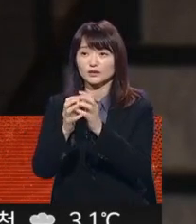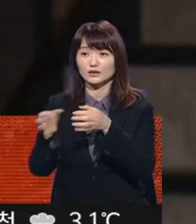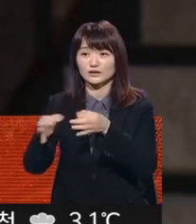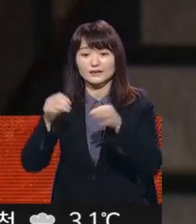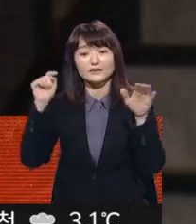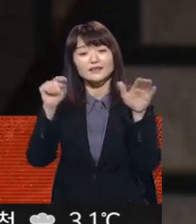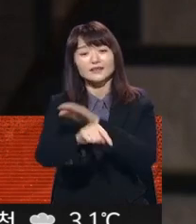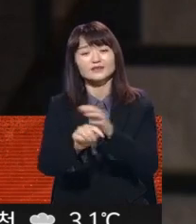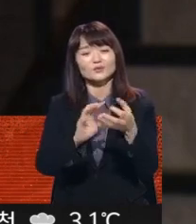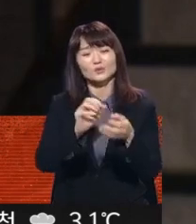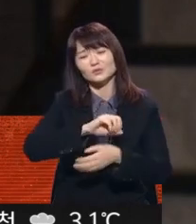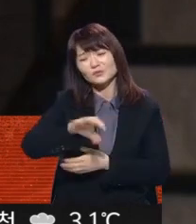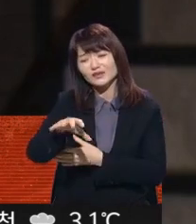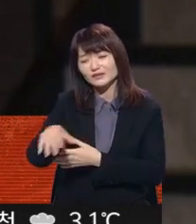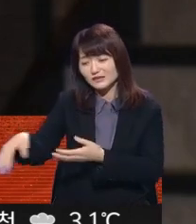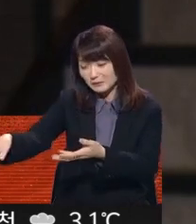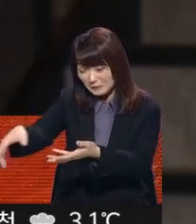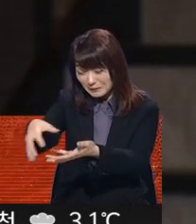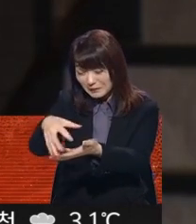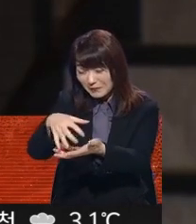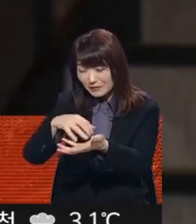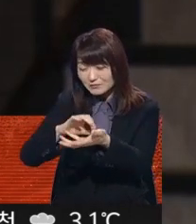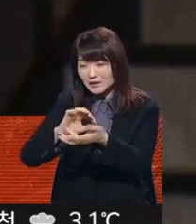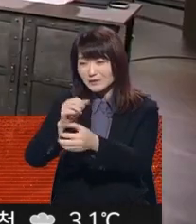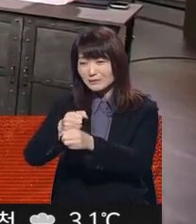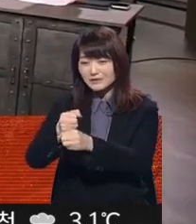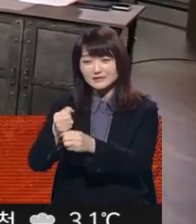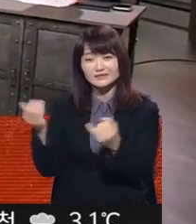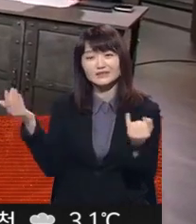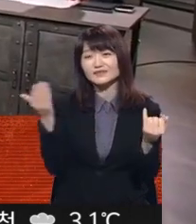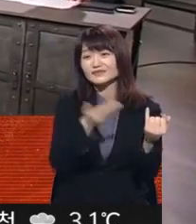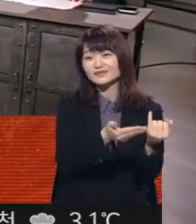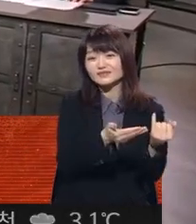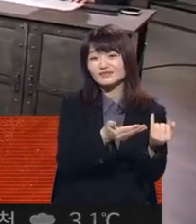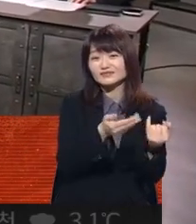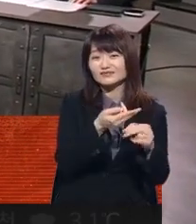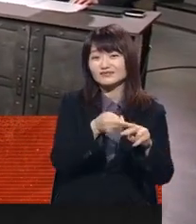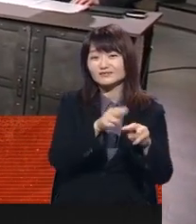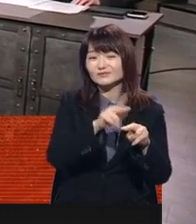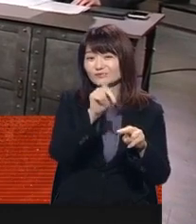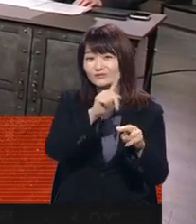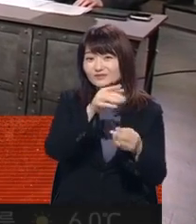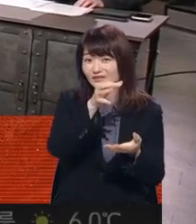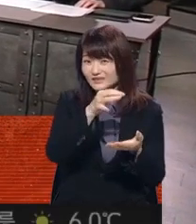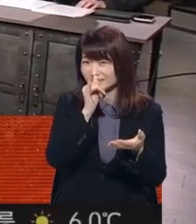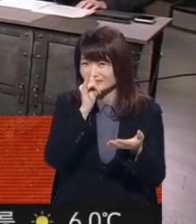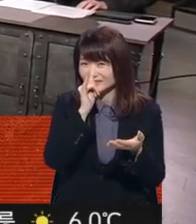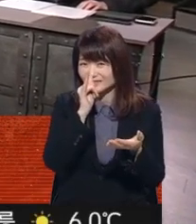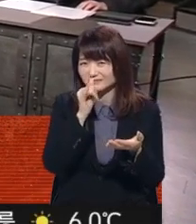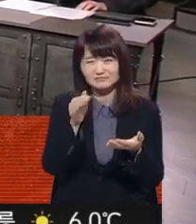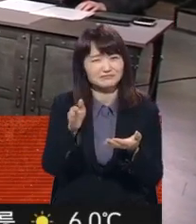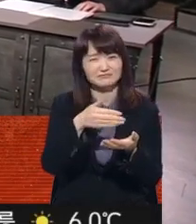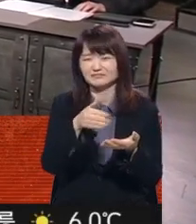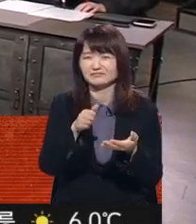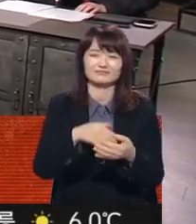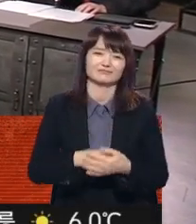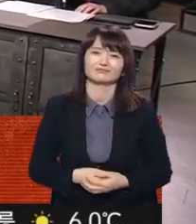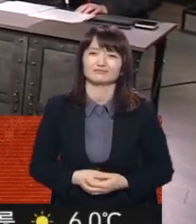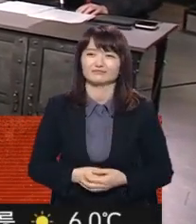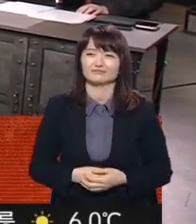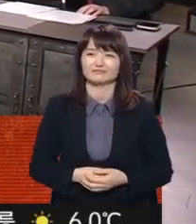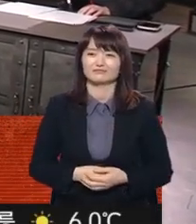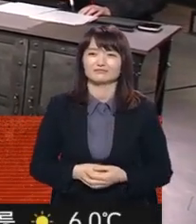가지고 꽃다발 갖다가 만들어서 주면 그게 선물로서 어떤 그 가치가 있겠습니까? 그러니까 저분은 제가 볼